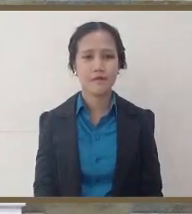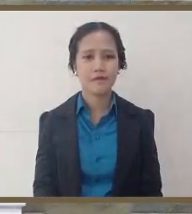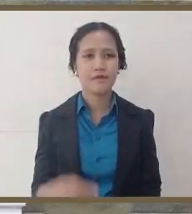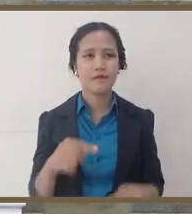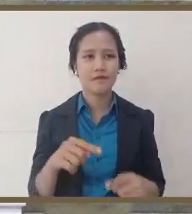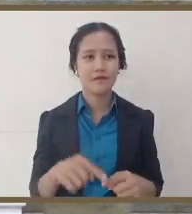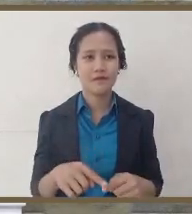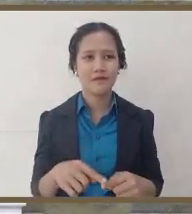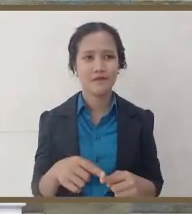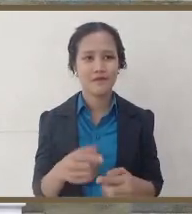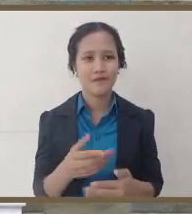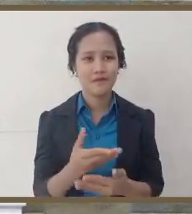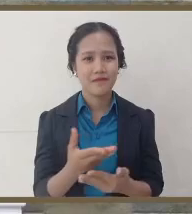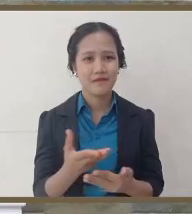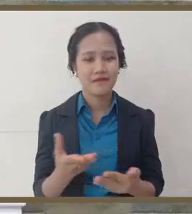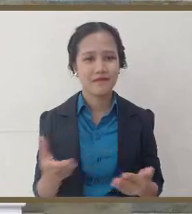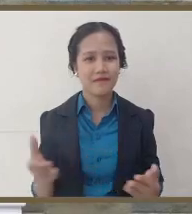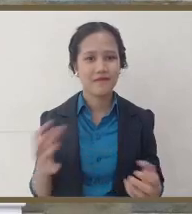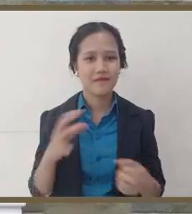Sinikil ng